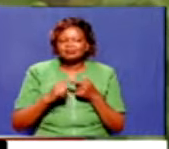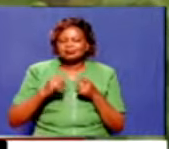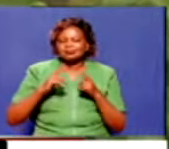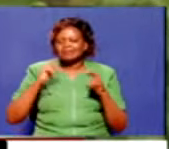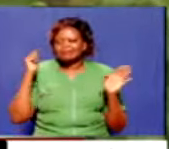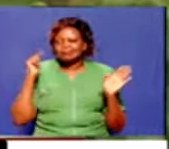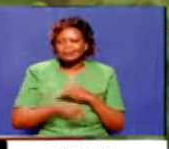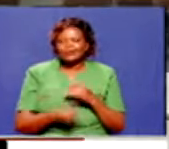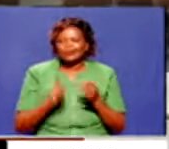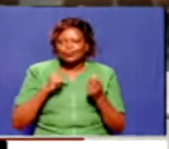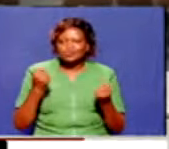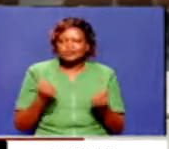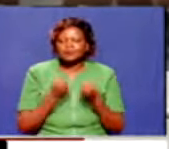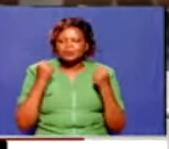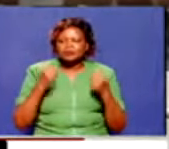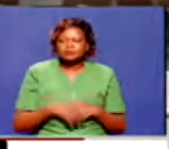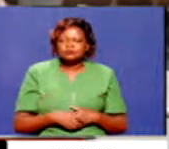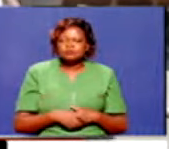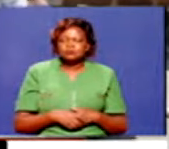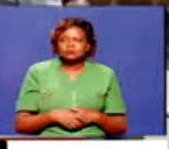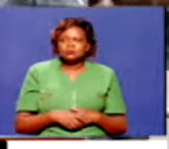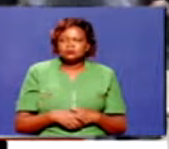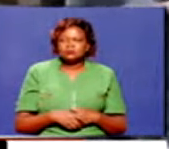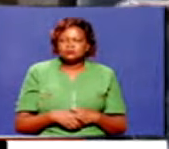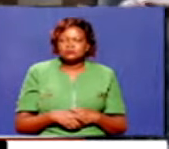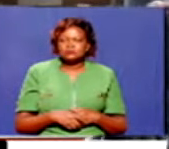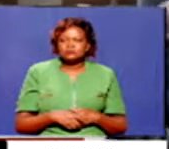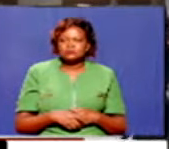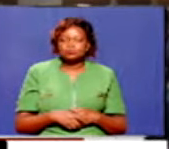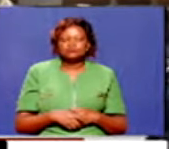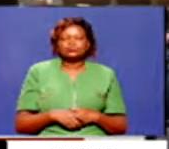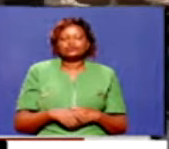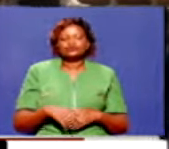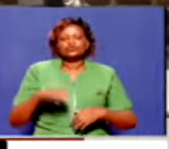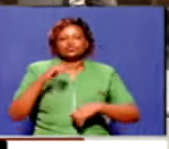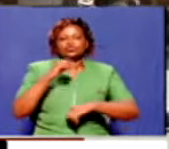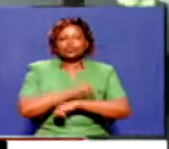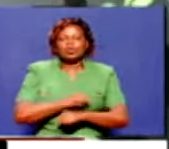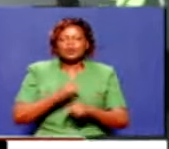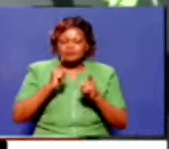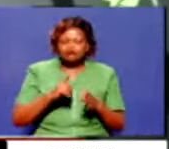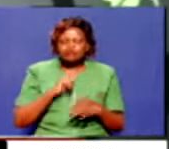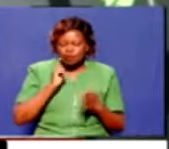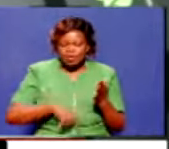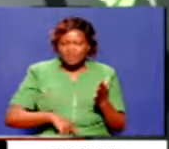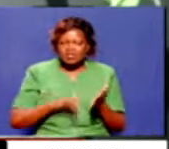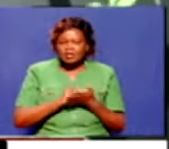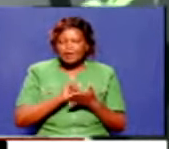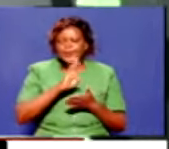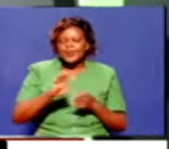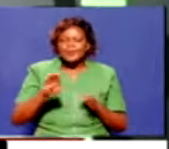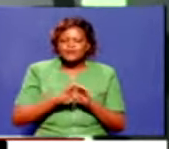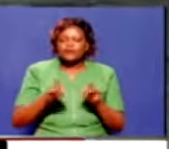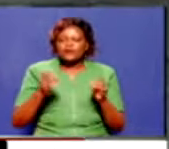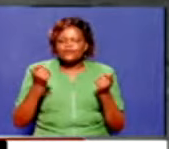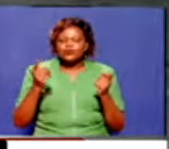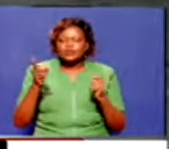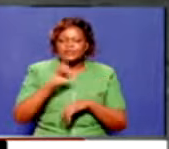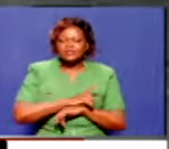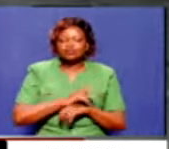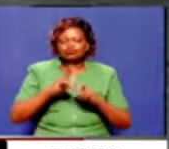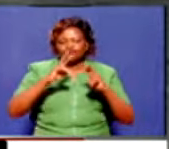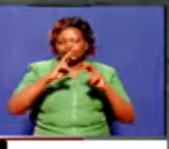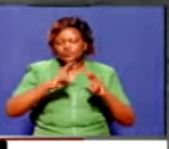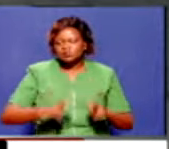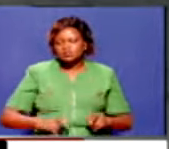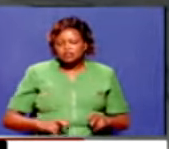mambo ambayo yameweza kutokea. Kulingana na wasimamizi, shule hiyo ya wasichana ya Buruburu imefungwa kwa siku chache ili kutoa fursa ya uchunguzi kuhusu